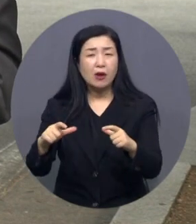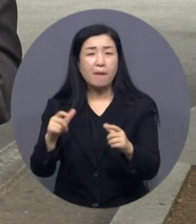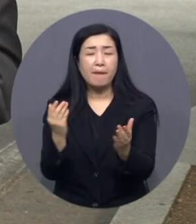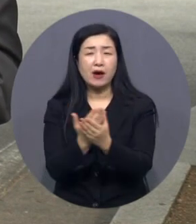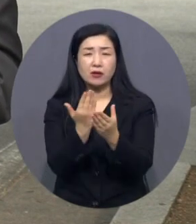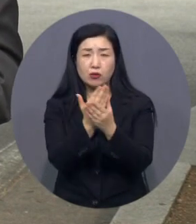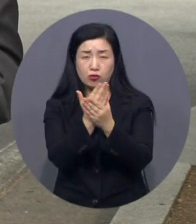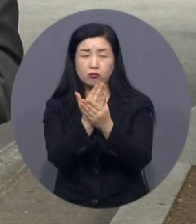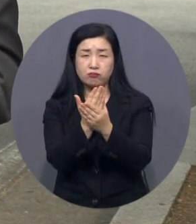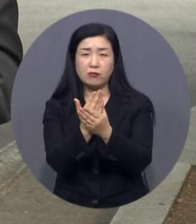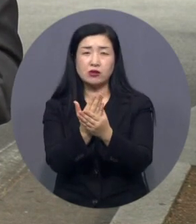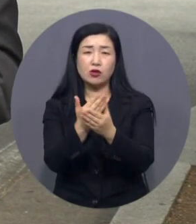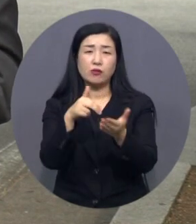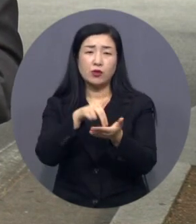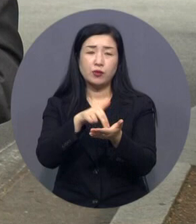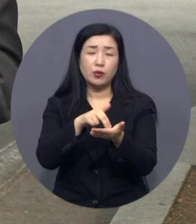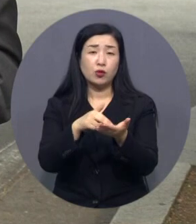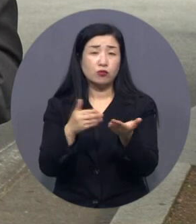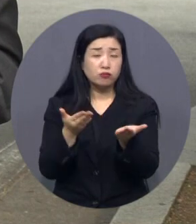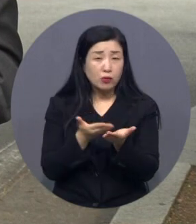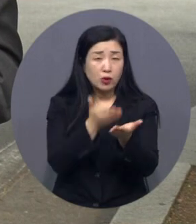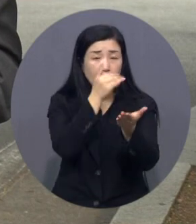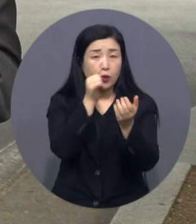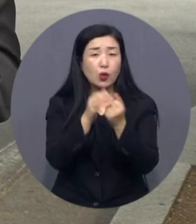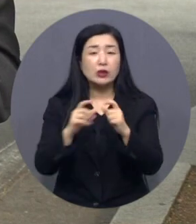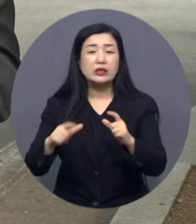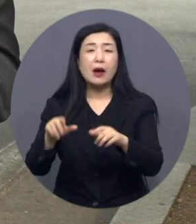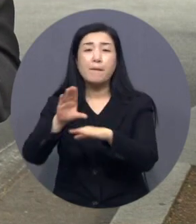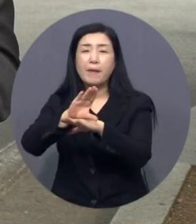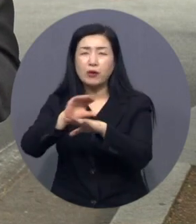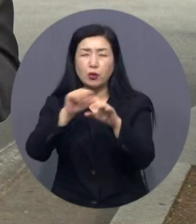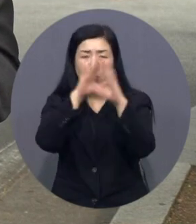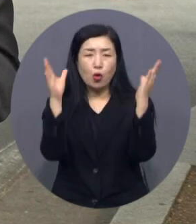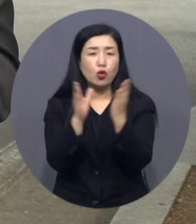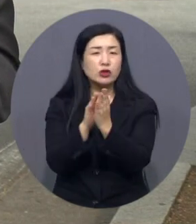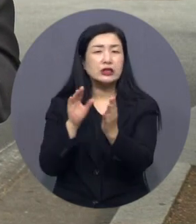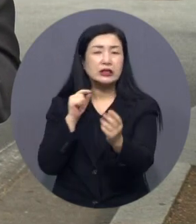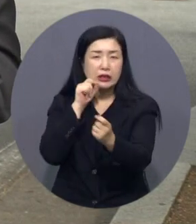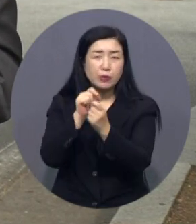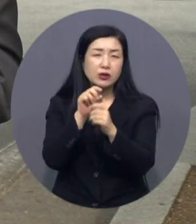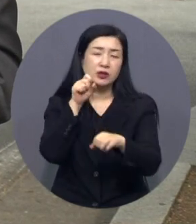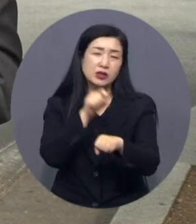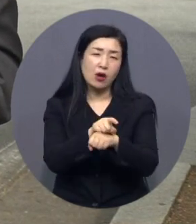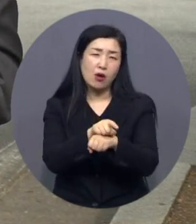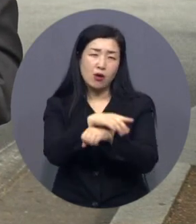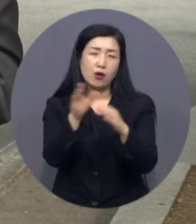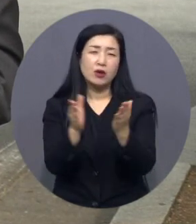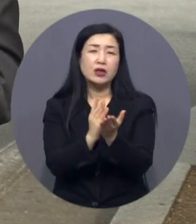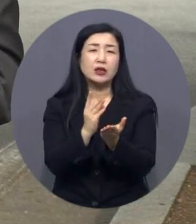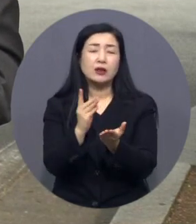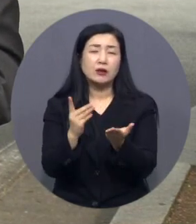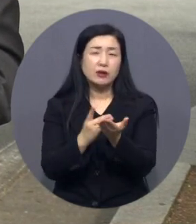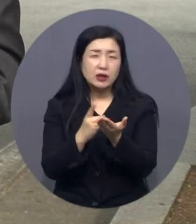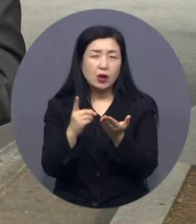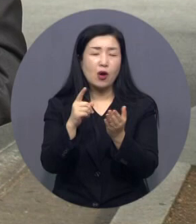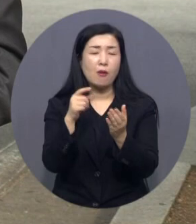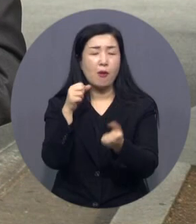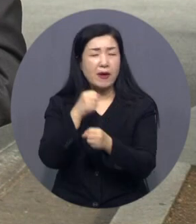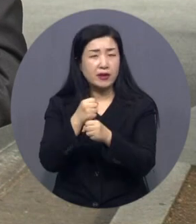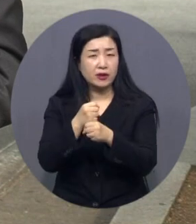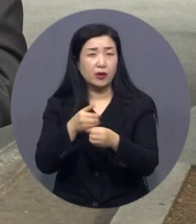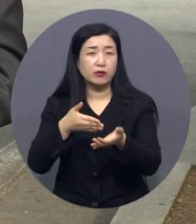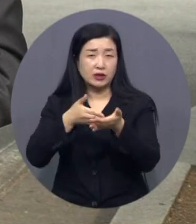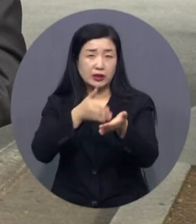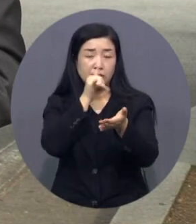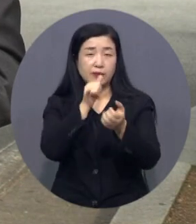지역방송발전지원특별법의 내실화를 해법으로 제시하고 지역방송에는 대중성과 접근성을 두루 갖춘 콘텐츠 제작을 주문했습니다.